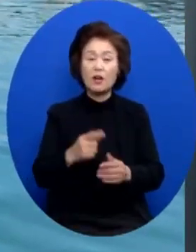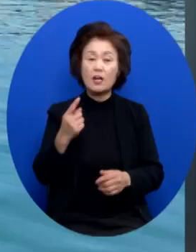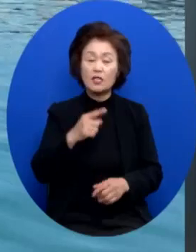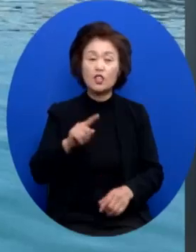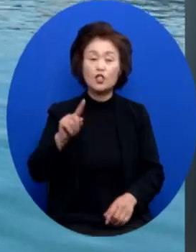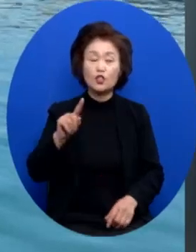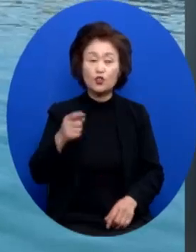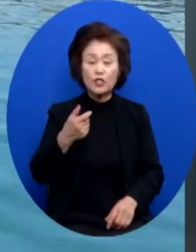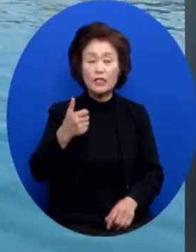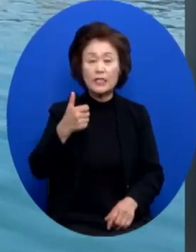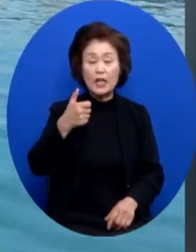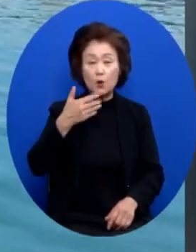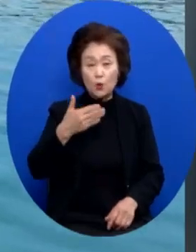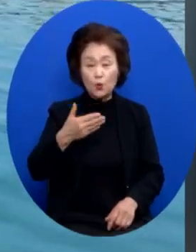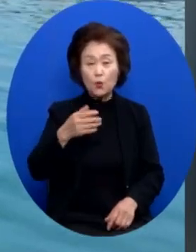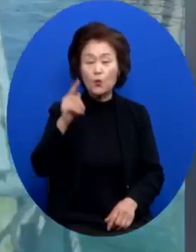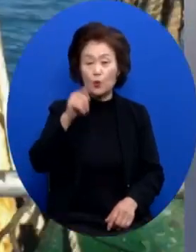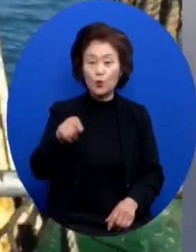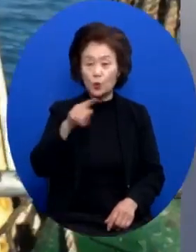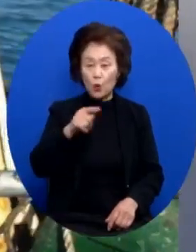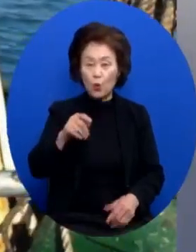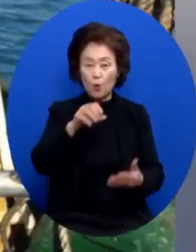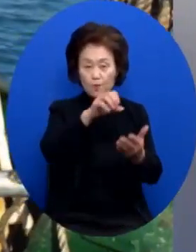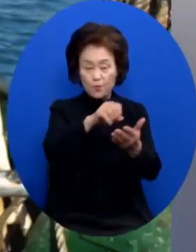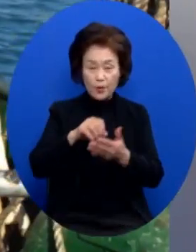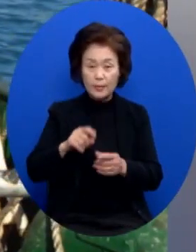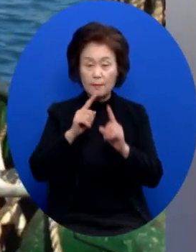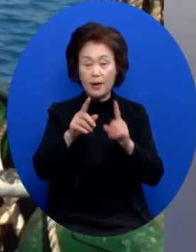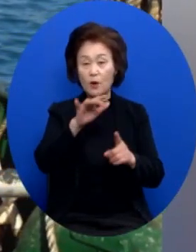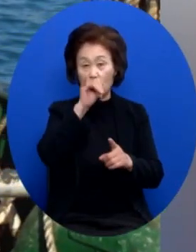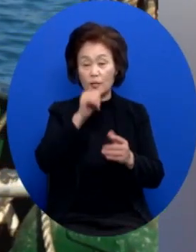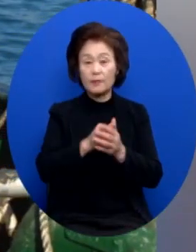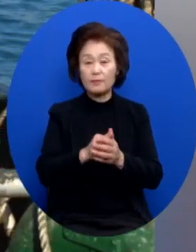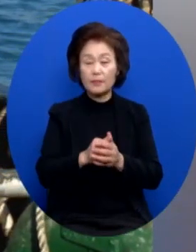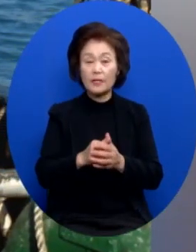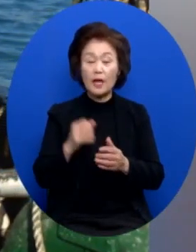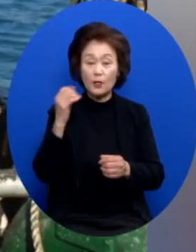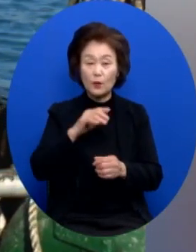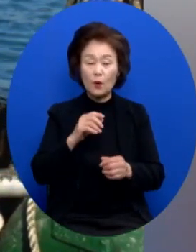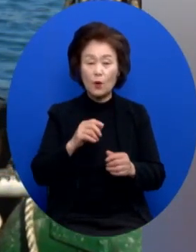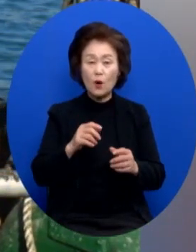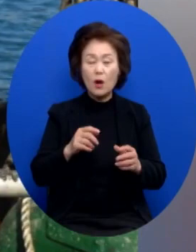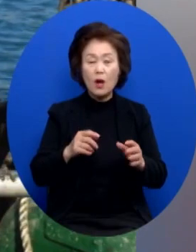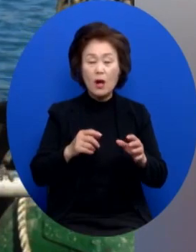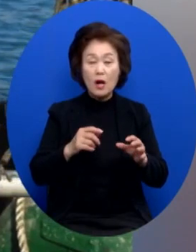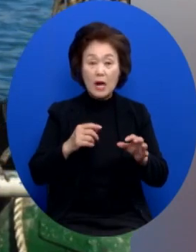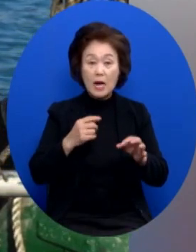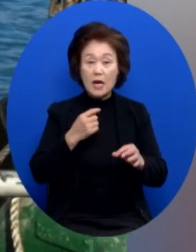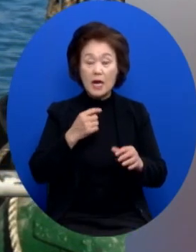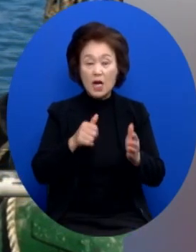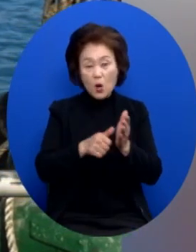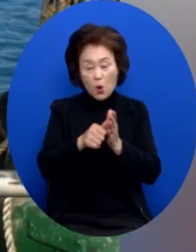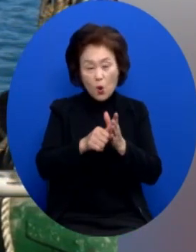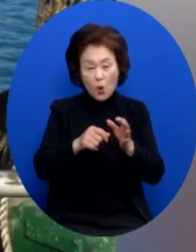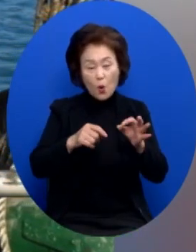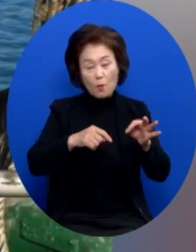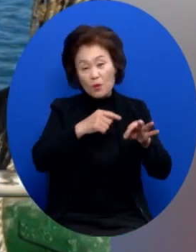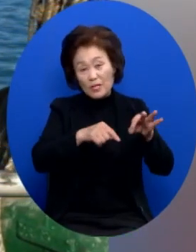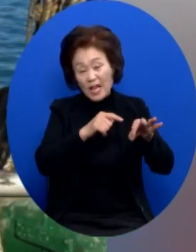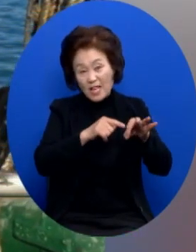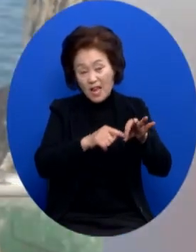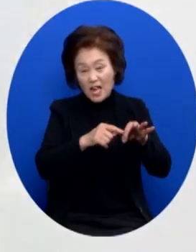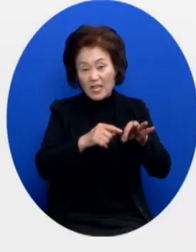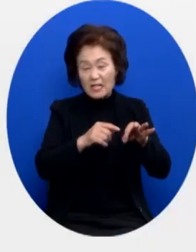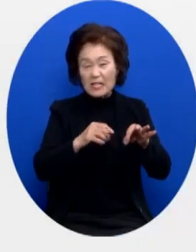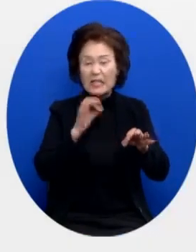1,059톤 수거했다고 밝혔습니다. 또 선박 방충제로 사용되는 폐타이어가 바다로 버려져 해양 환경 오염이 심각한